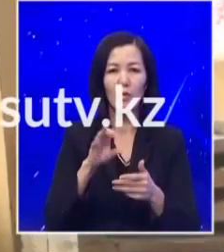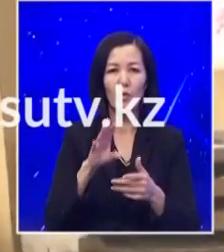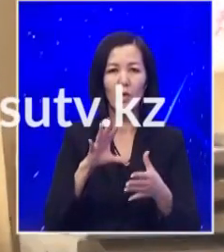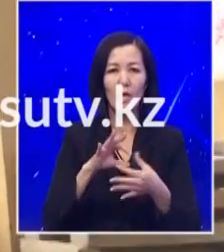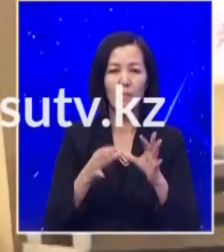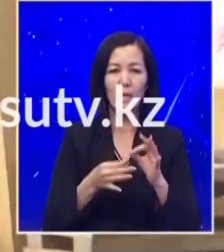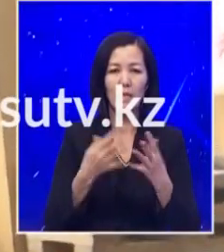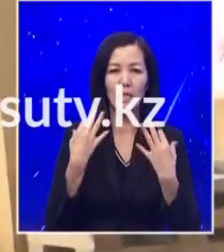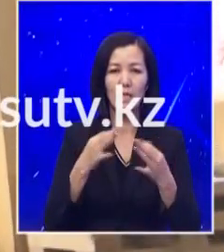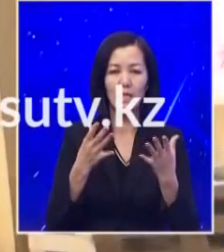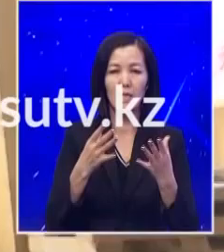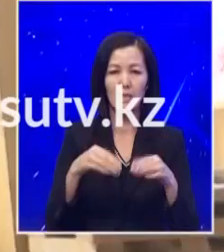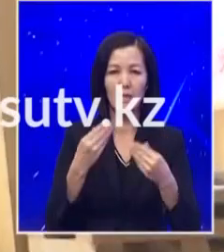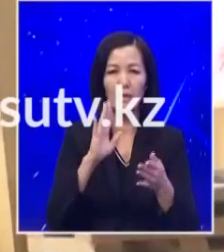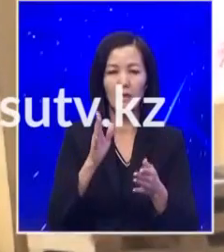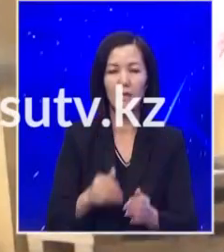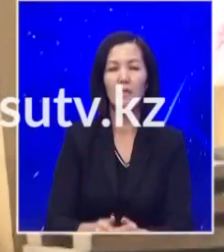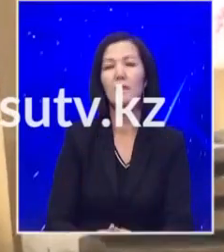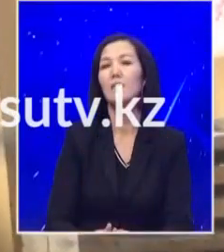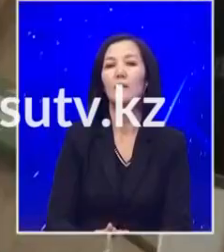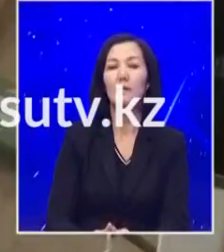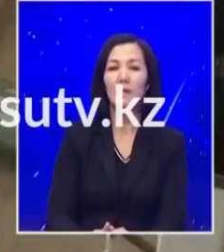чемпионаты Токио Олимпиадасына лицензия таратады.